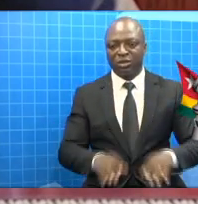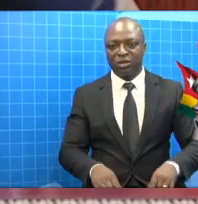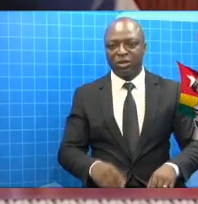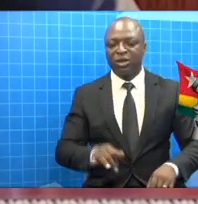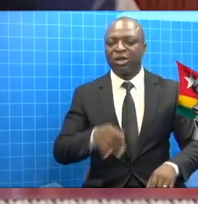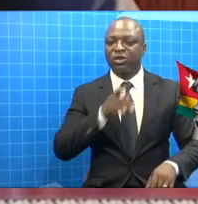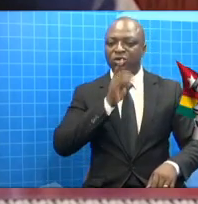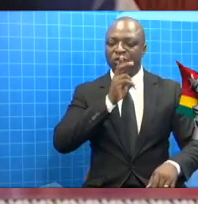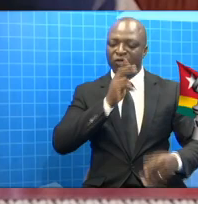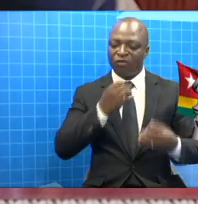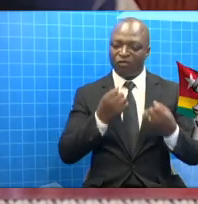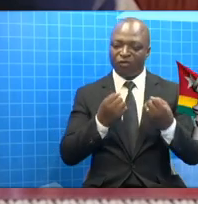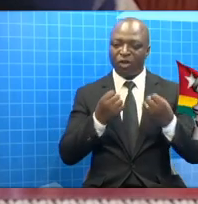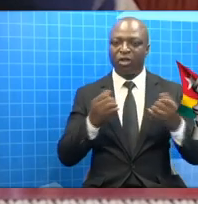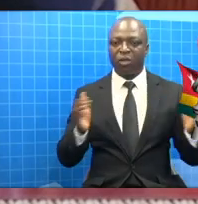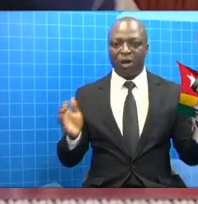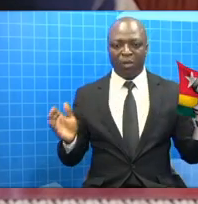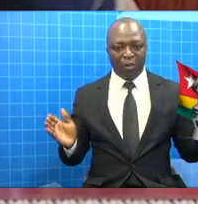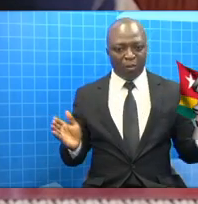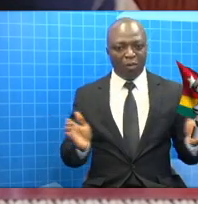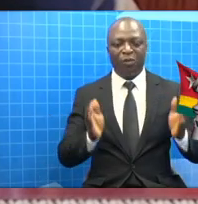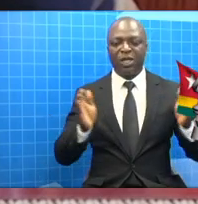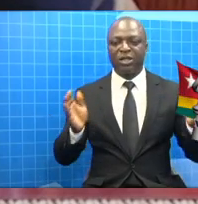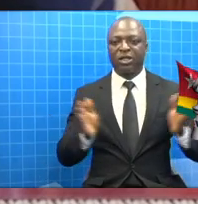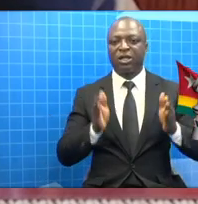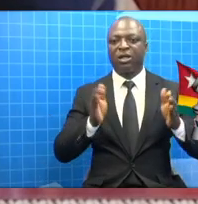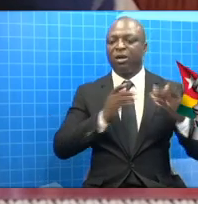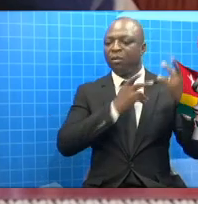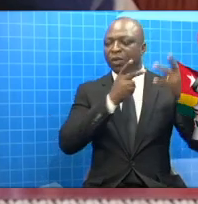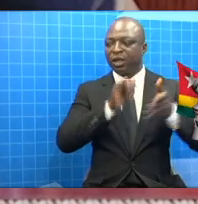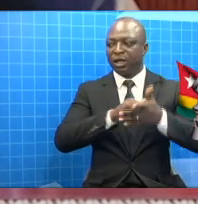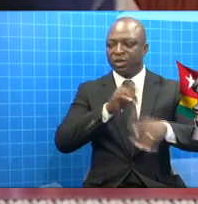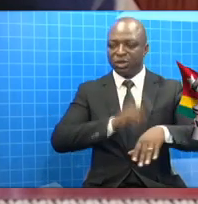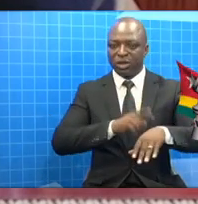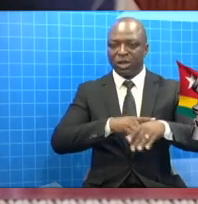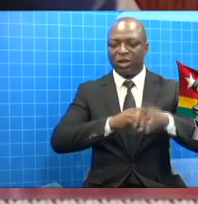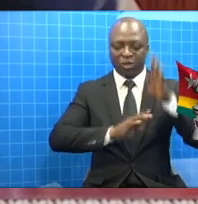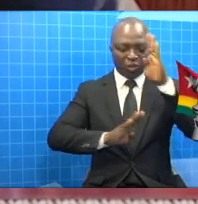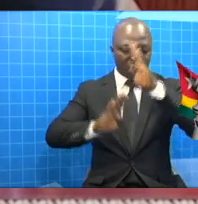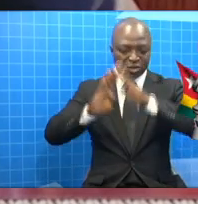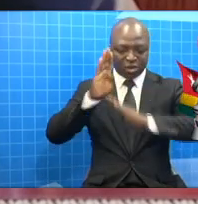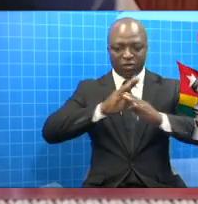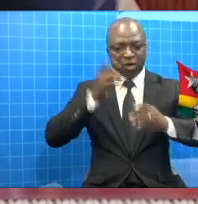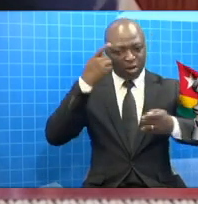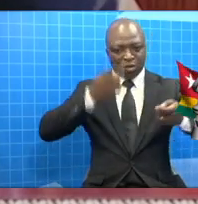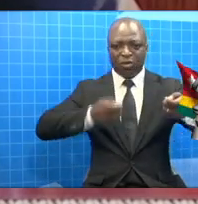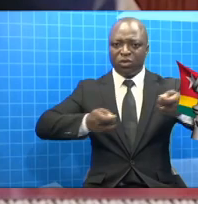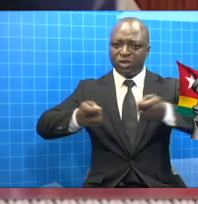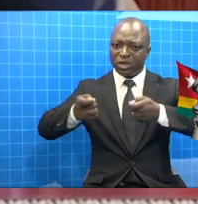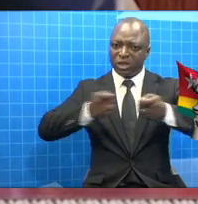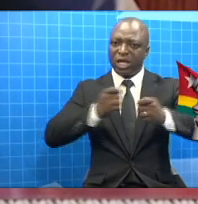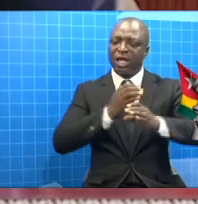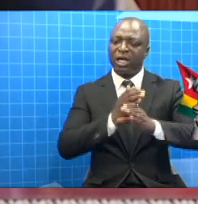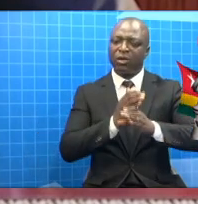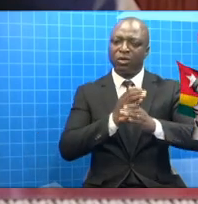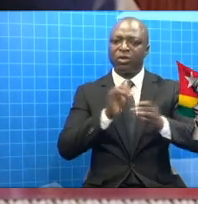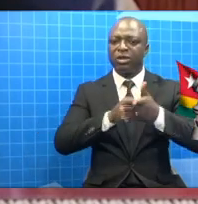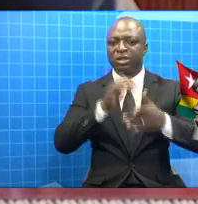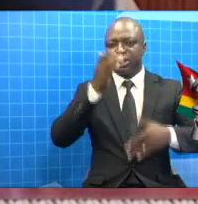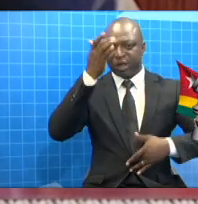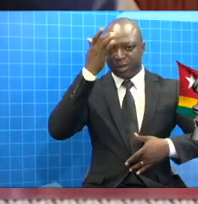se sont fortement mobilisés pendant cette crise pour gérer et contenir la